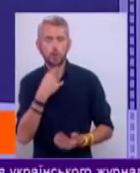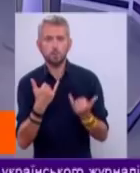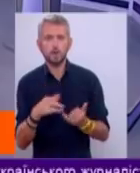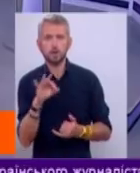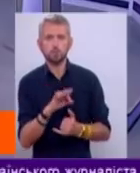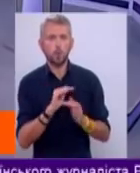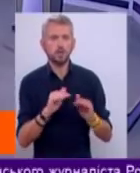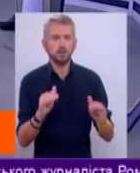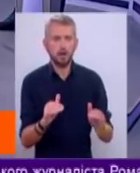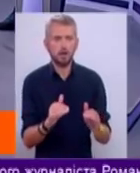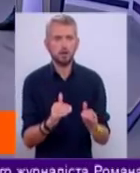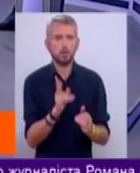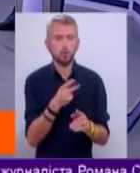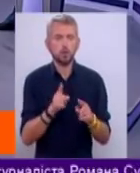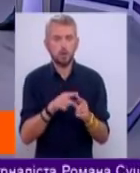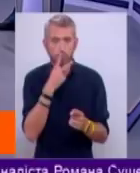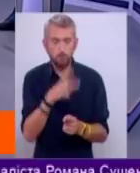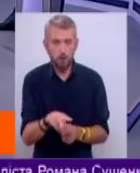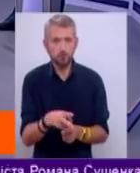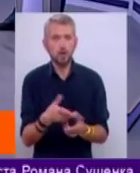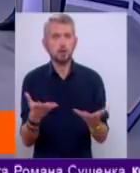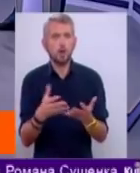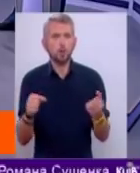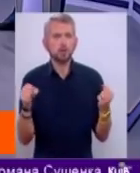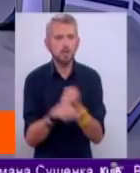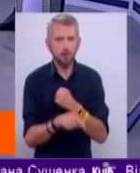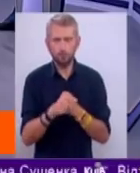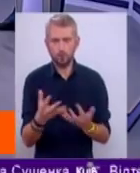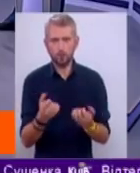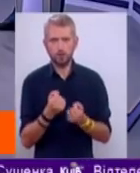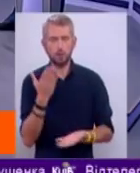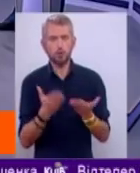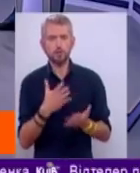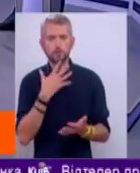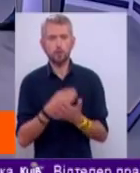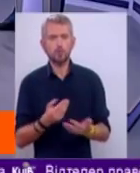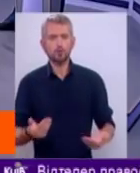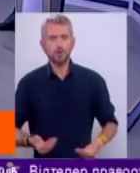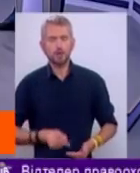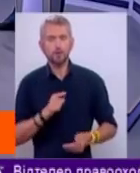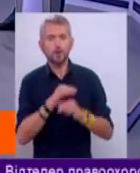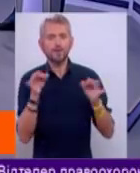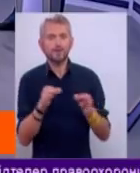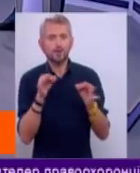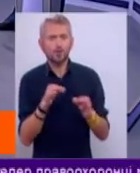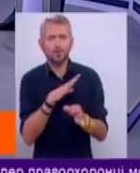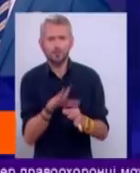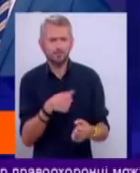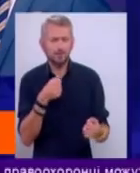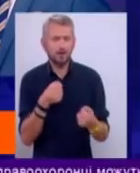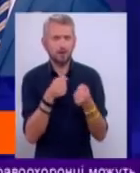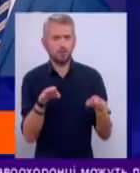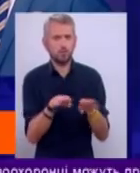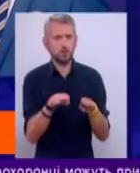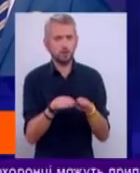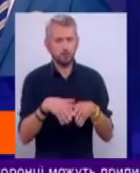про дітей, які це побачили, яку травму вони отримали. Можливо, в своєму житті вони ніколи не стикалися з